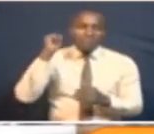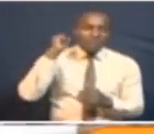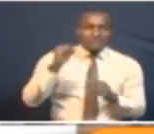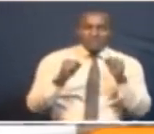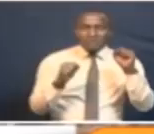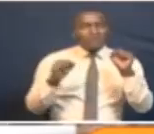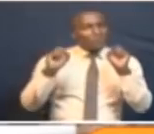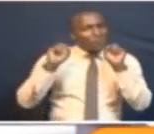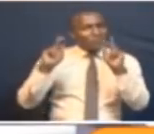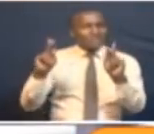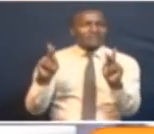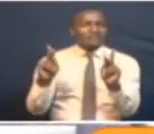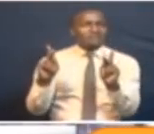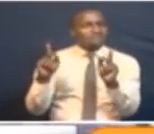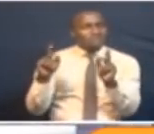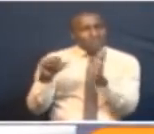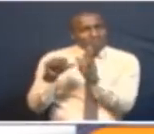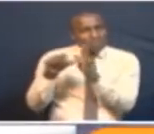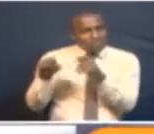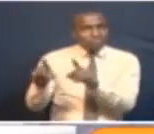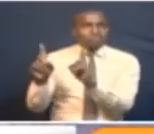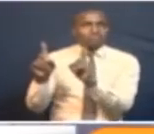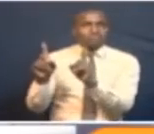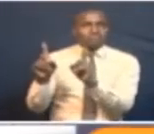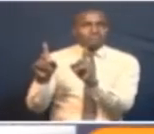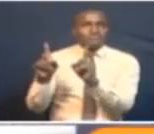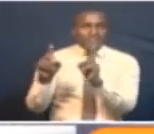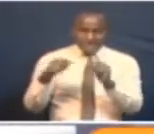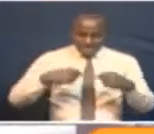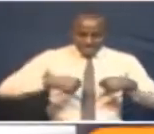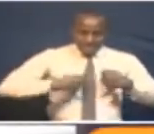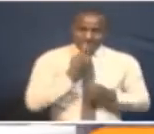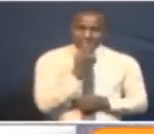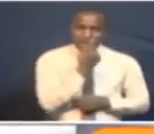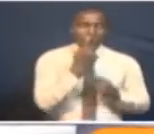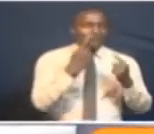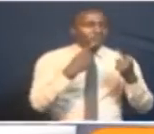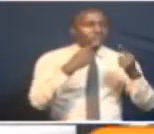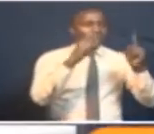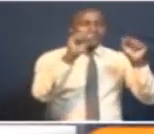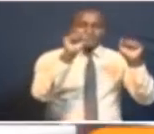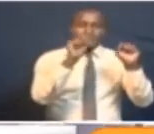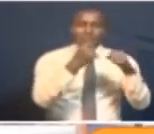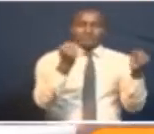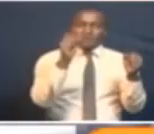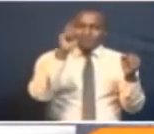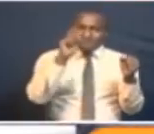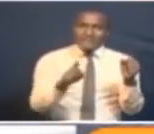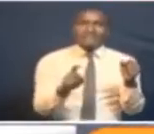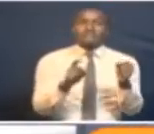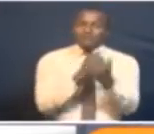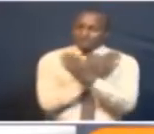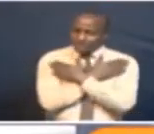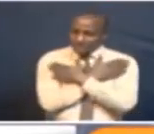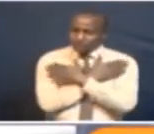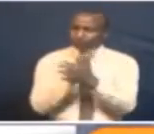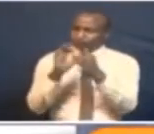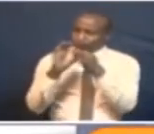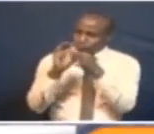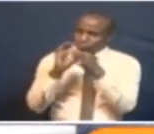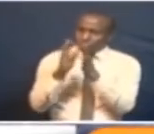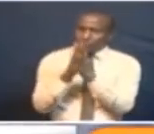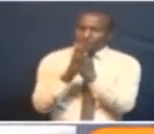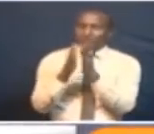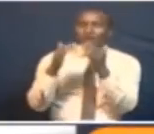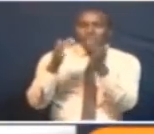kwao penye wanafinywa. Sisi peke yetu hatuwezi kufaulu. We must make relationship, we must make friendship with other Kenyan communities